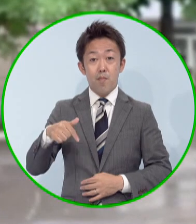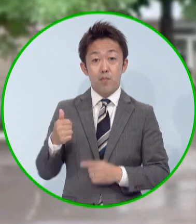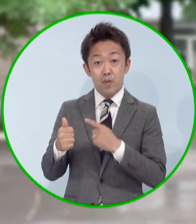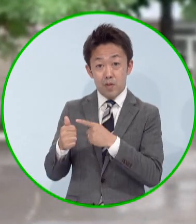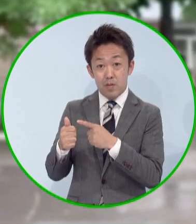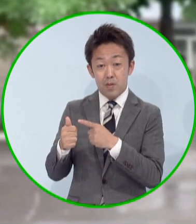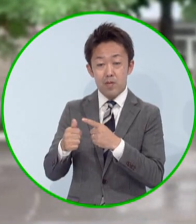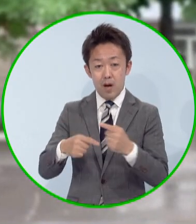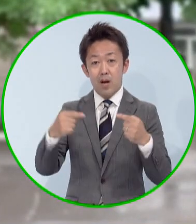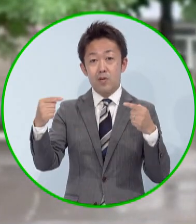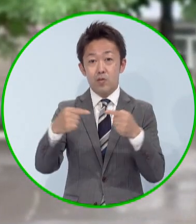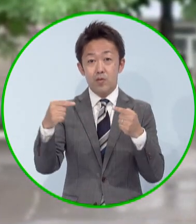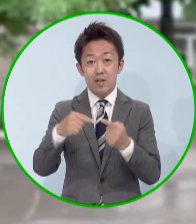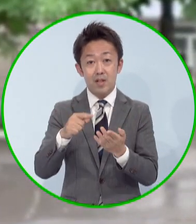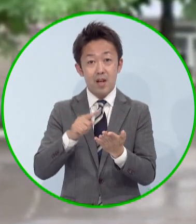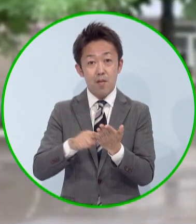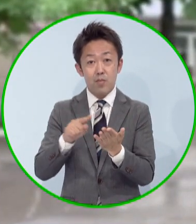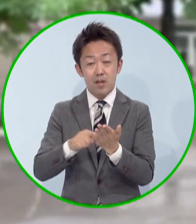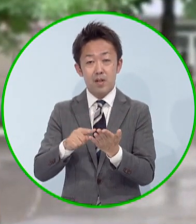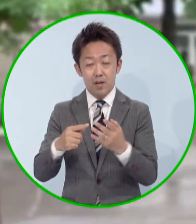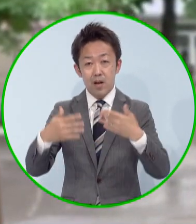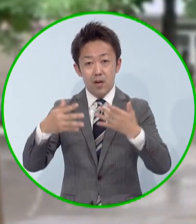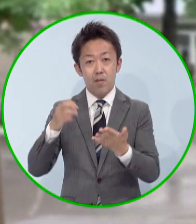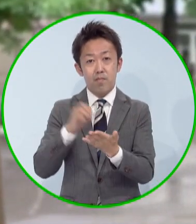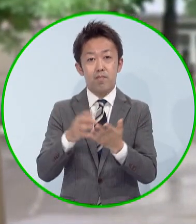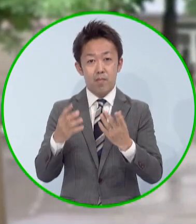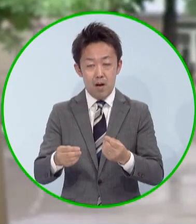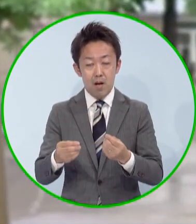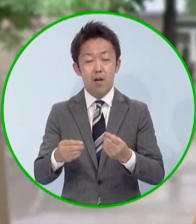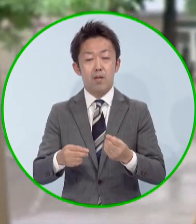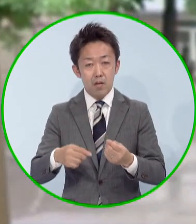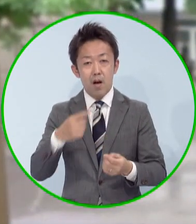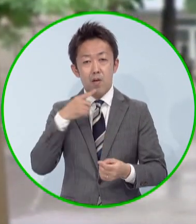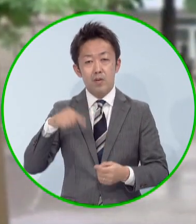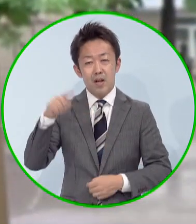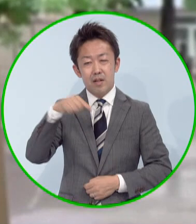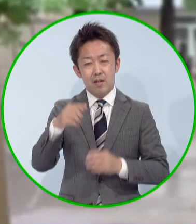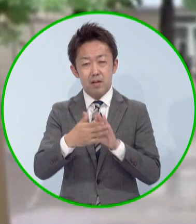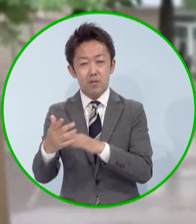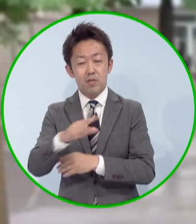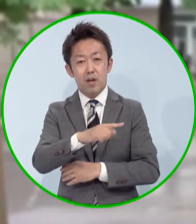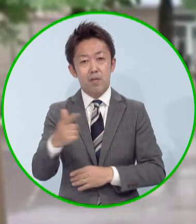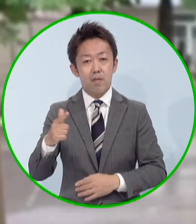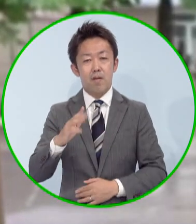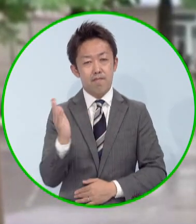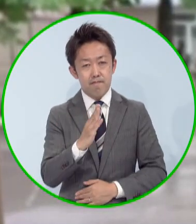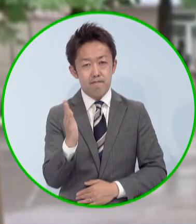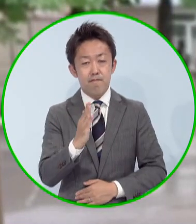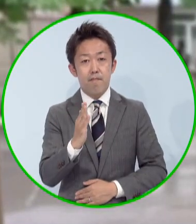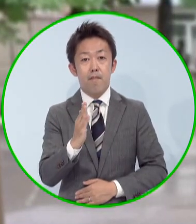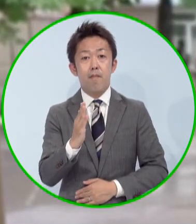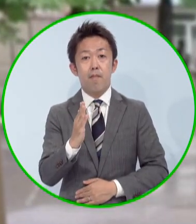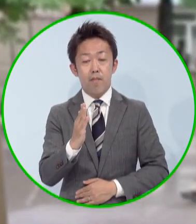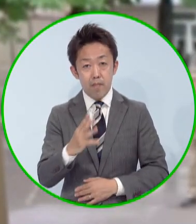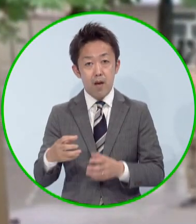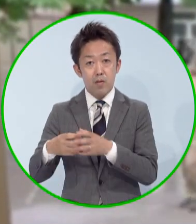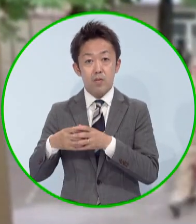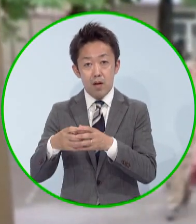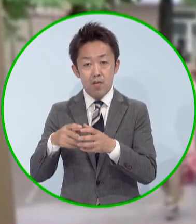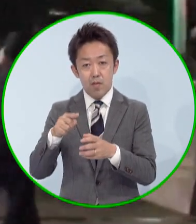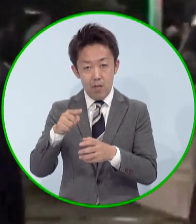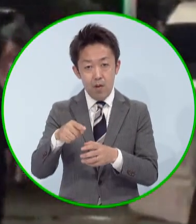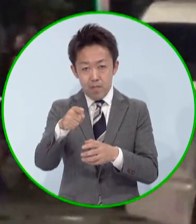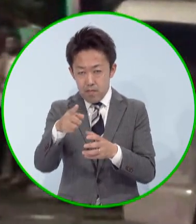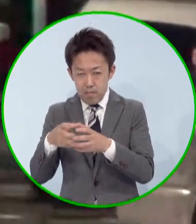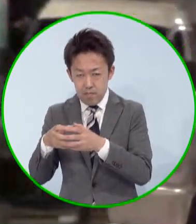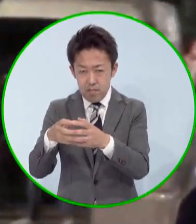プリコ人氏は通信アプリへの投稿でロシア人の血が流れることに対する責任を自覚し部隊を方向転換